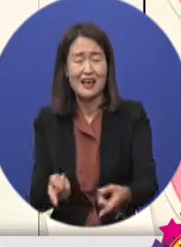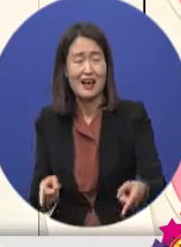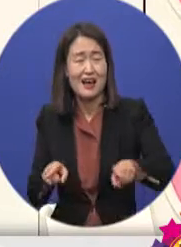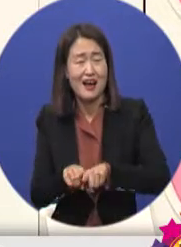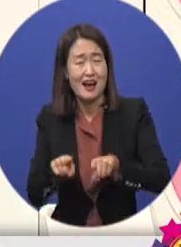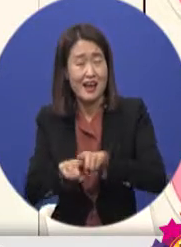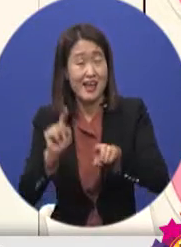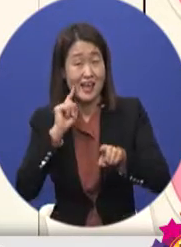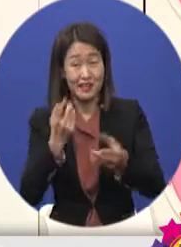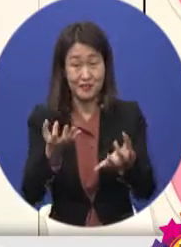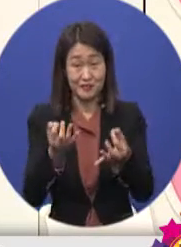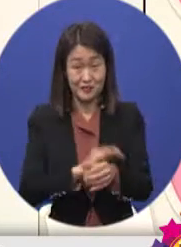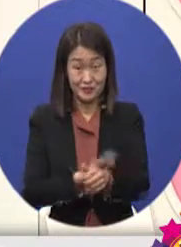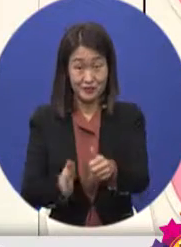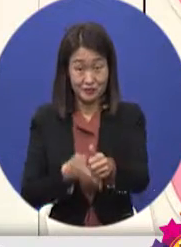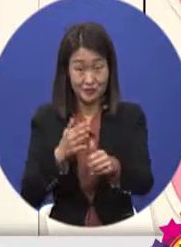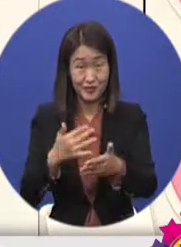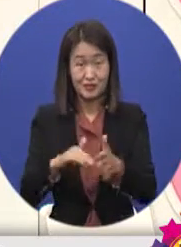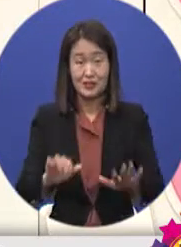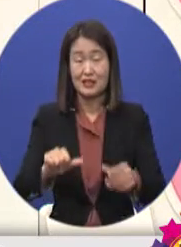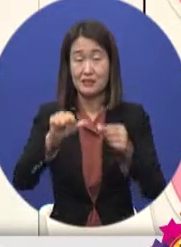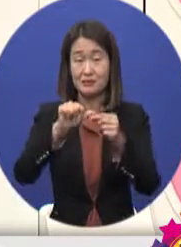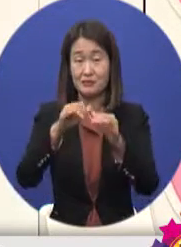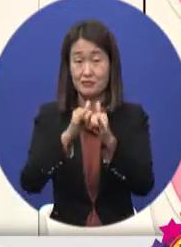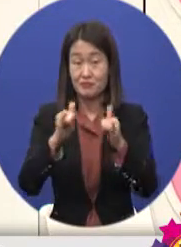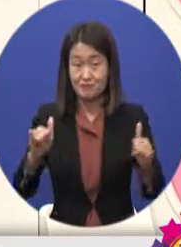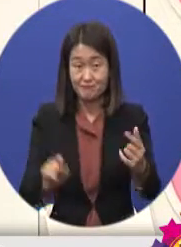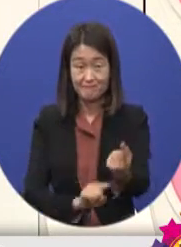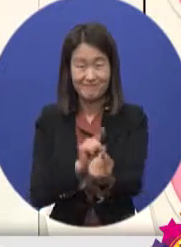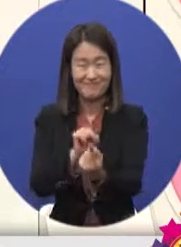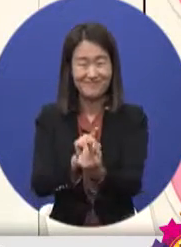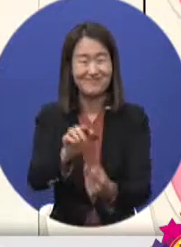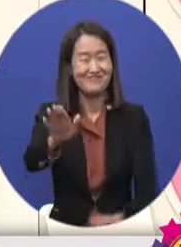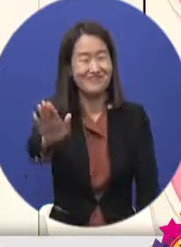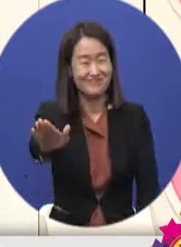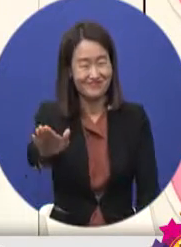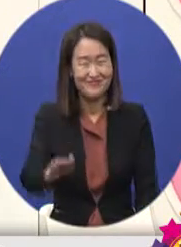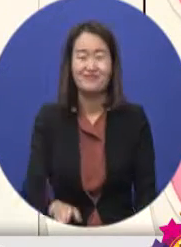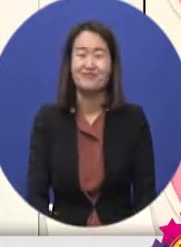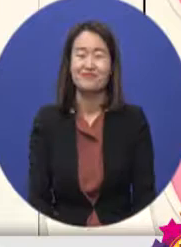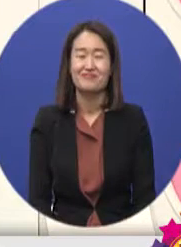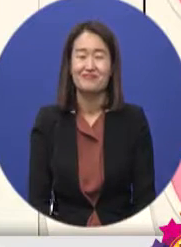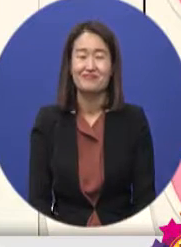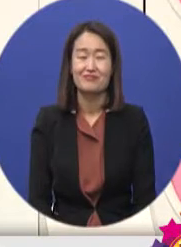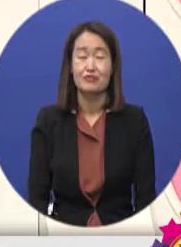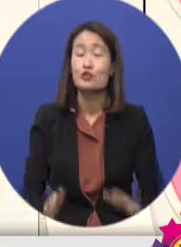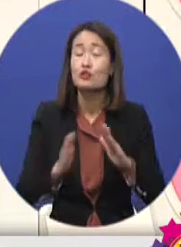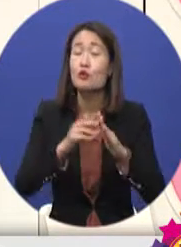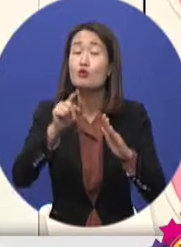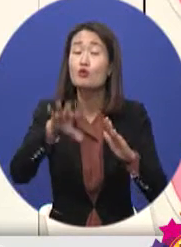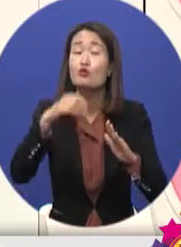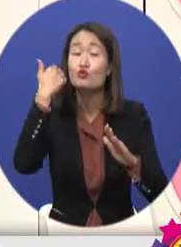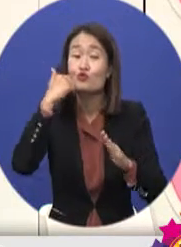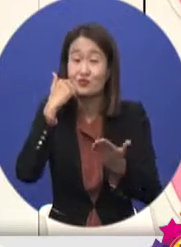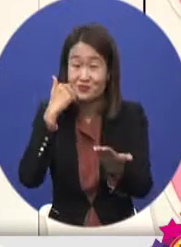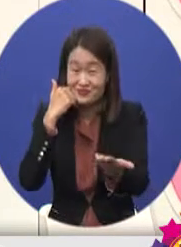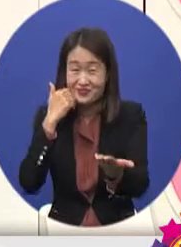해주시고 이쁘게 봐주시고요. 다섯 번째 참가자를 모셔보도록 하겠습니다. 어디서 오신